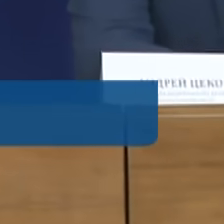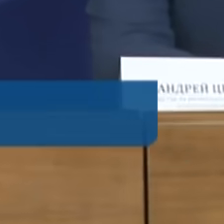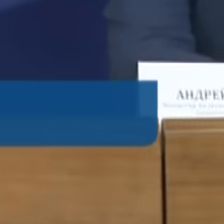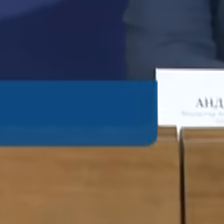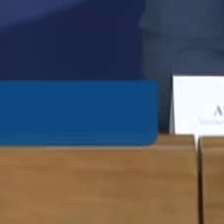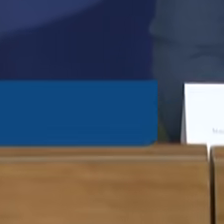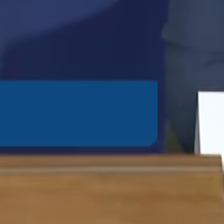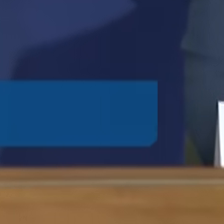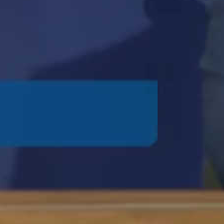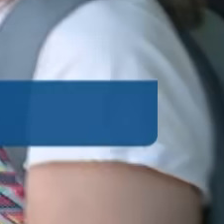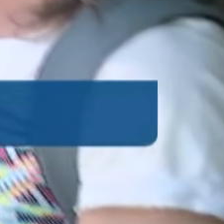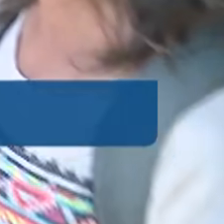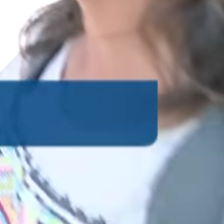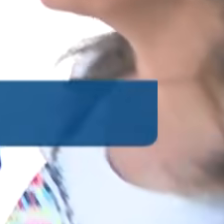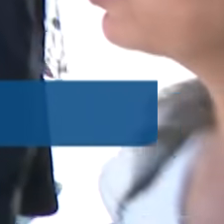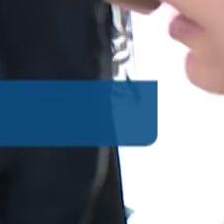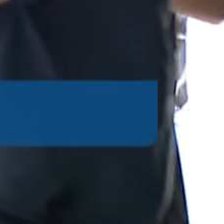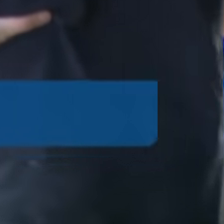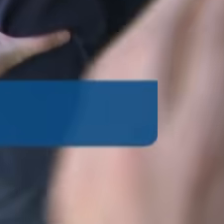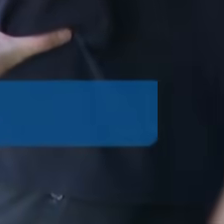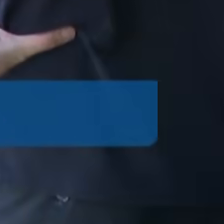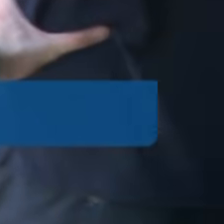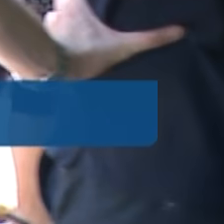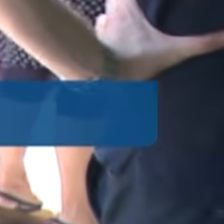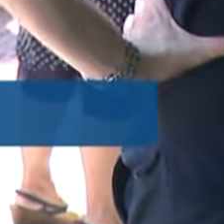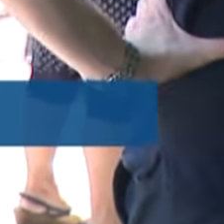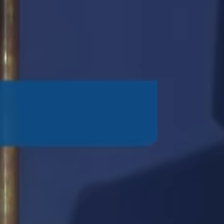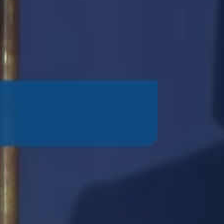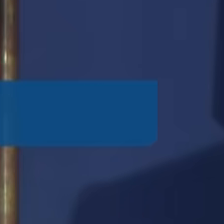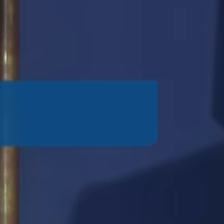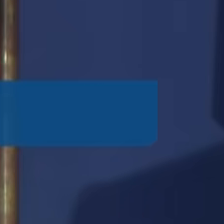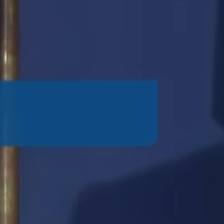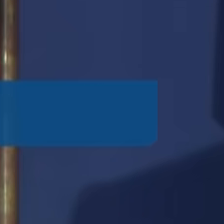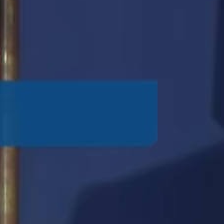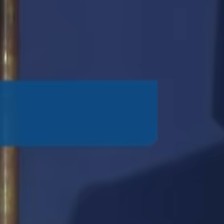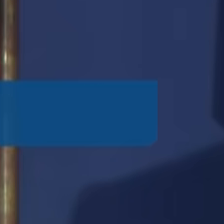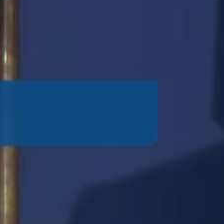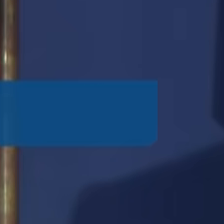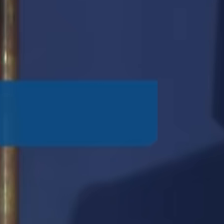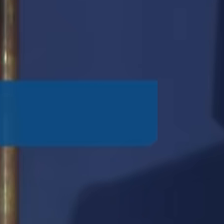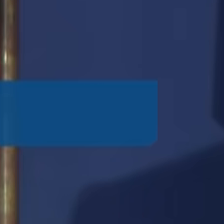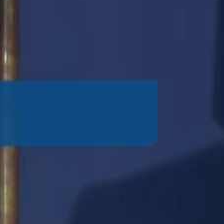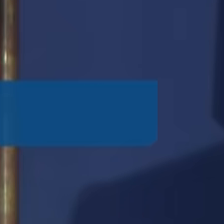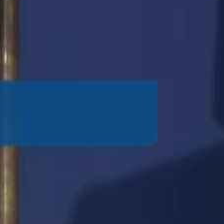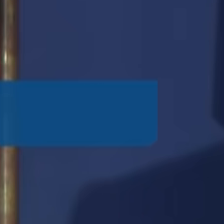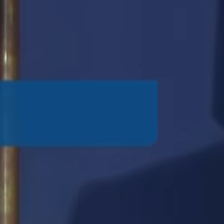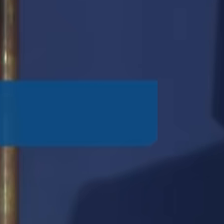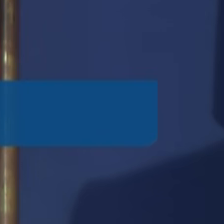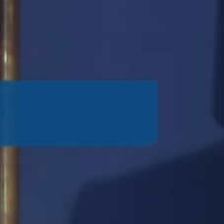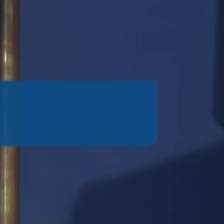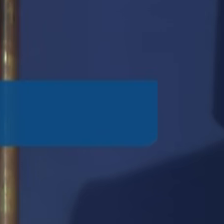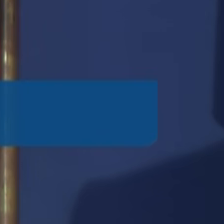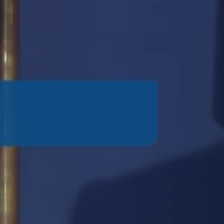Премиерът Николай Денков с обвинение към предишните управляващи. Става дума за милиарди левове и за